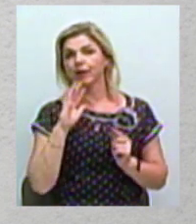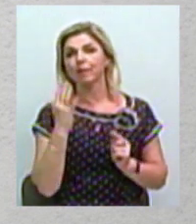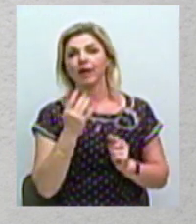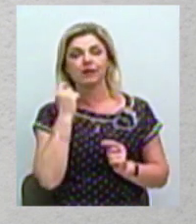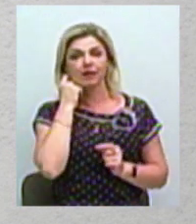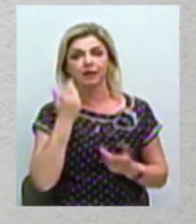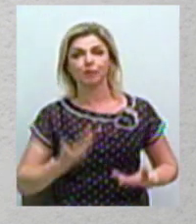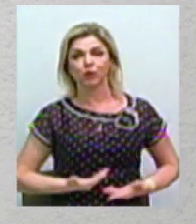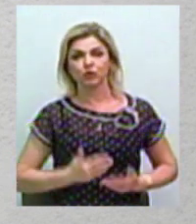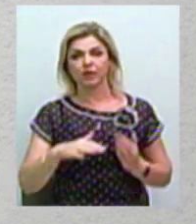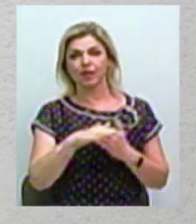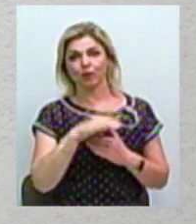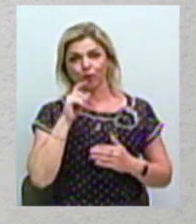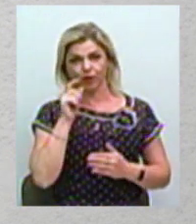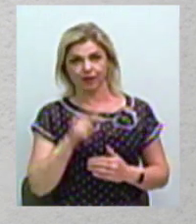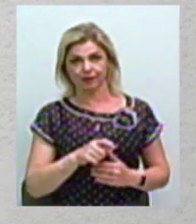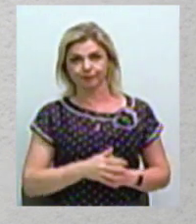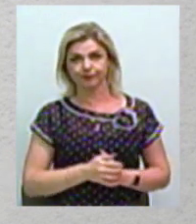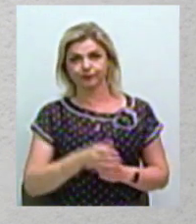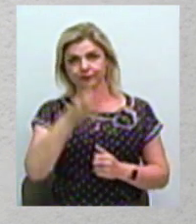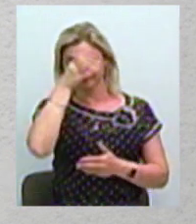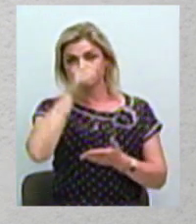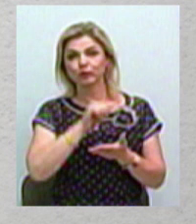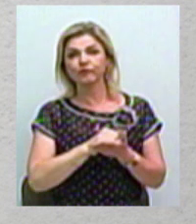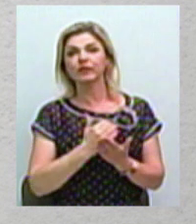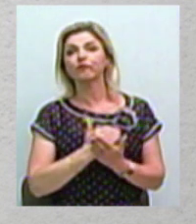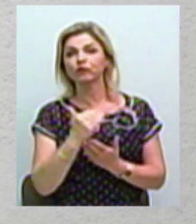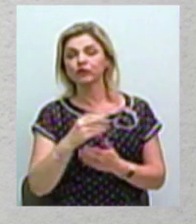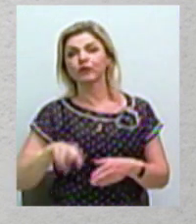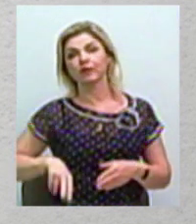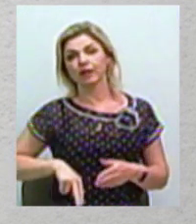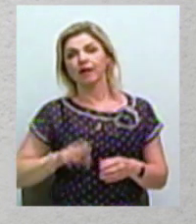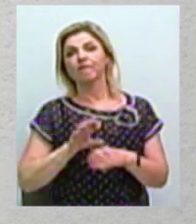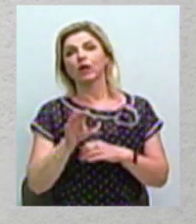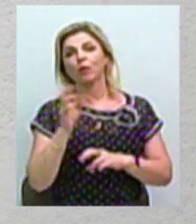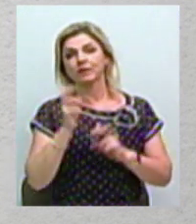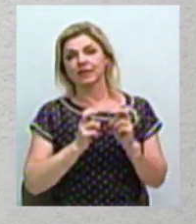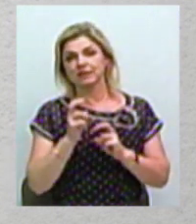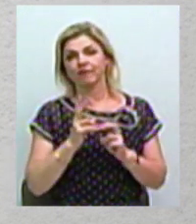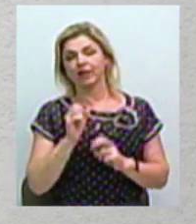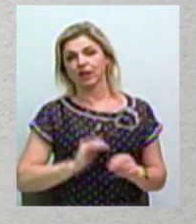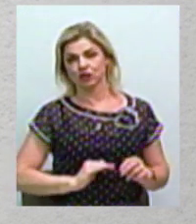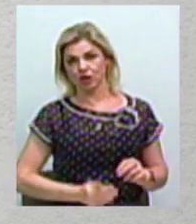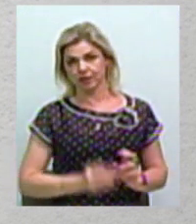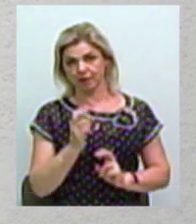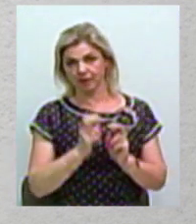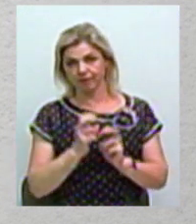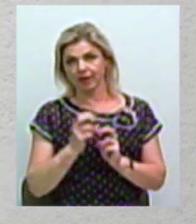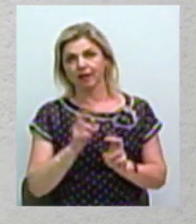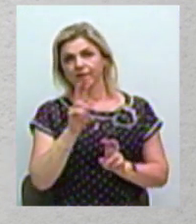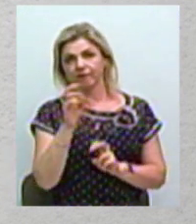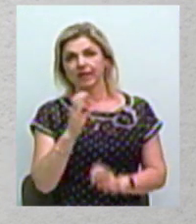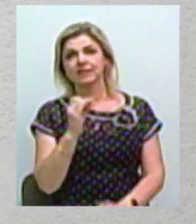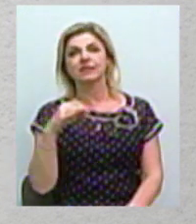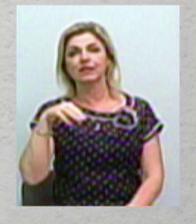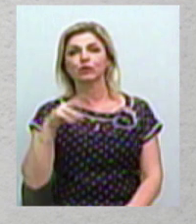5 років проживає на території України. Освіта вища. Директор виробництва на приватному підприємстві фірмі